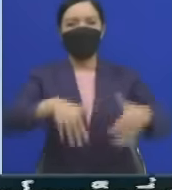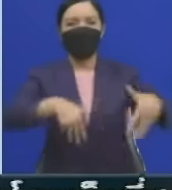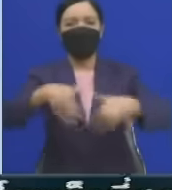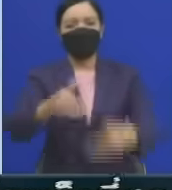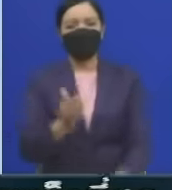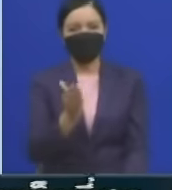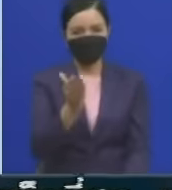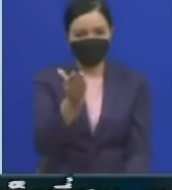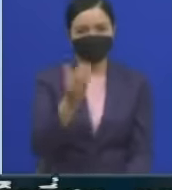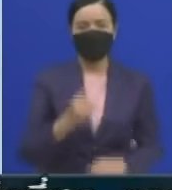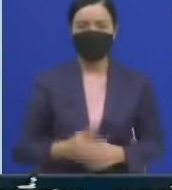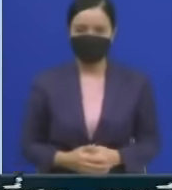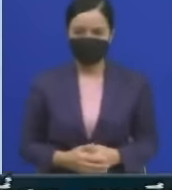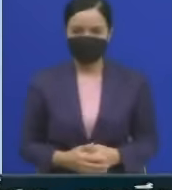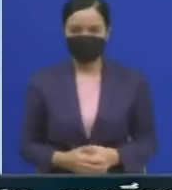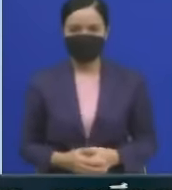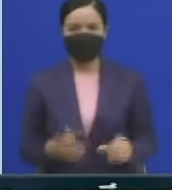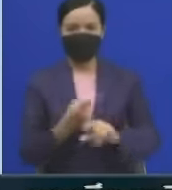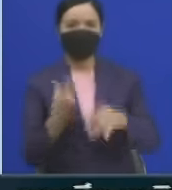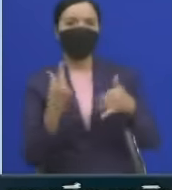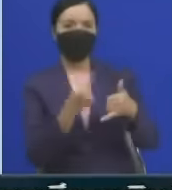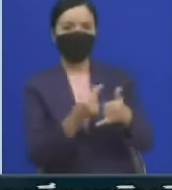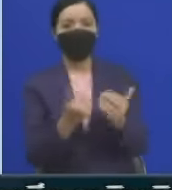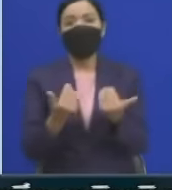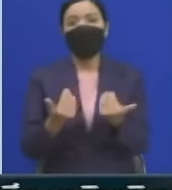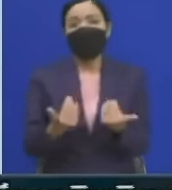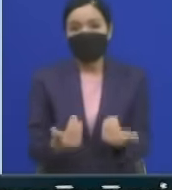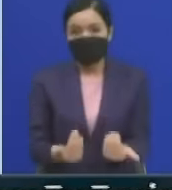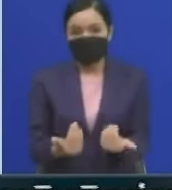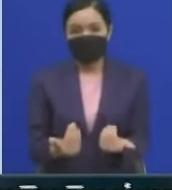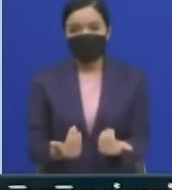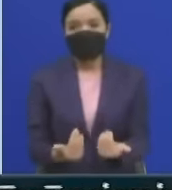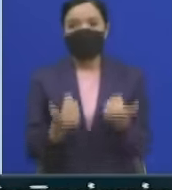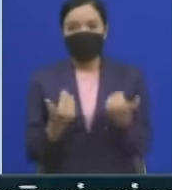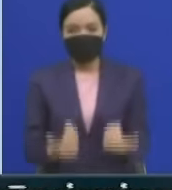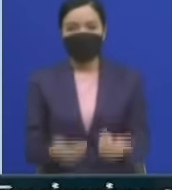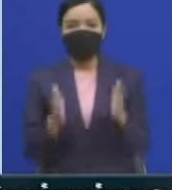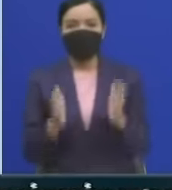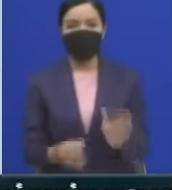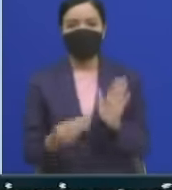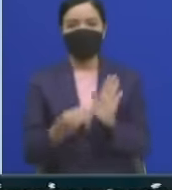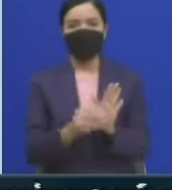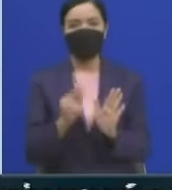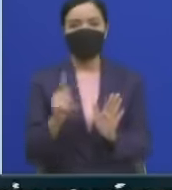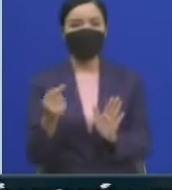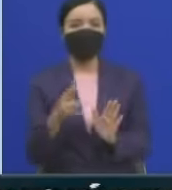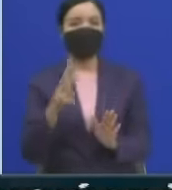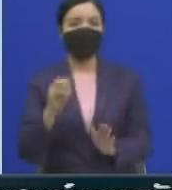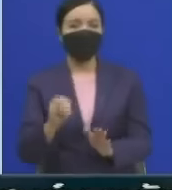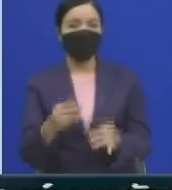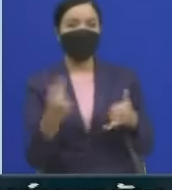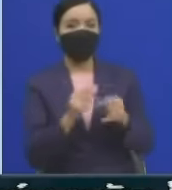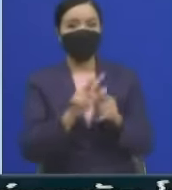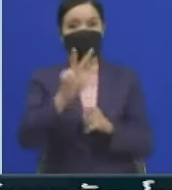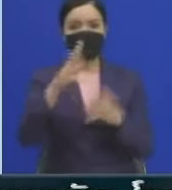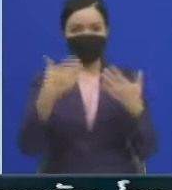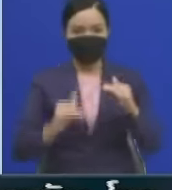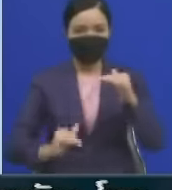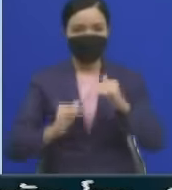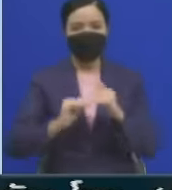นะฮะสำหรับการฉีดวัคซีนรอบนี้ตอนนี้คนในกทมได้รับเข็ม3แล้วเนี่ย